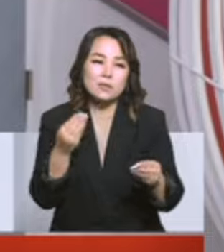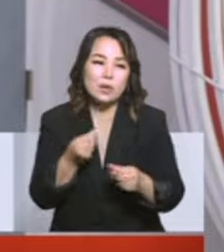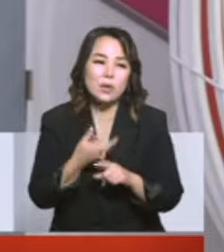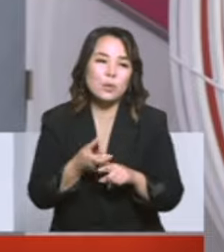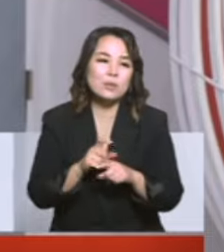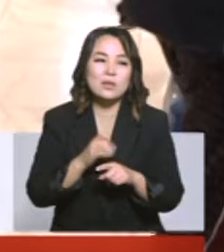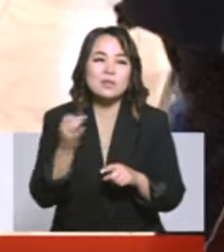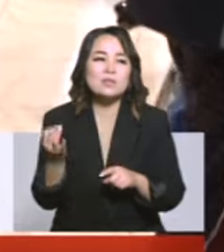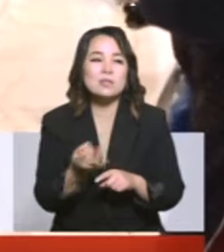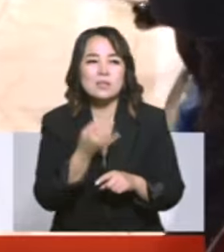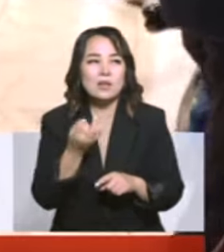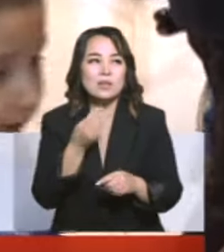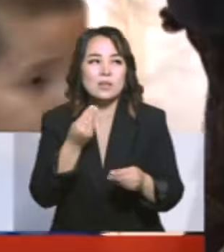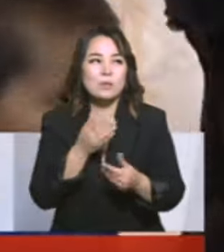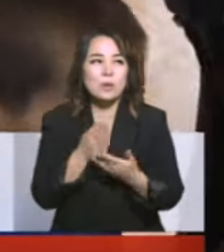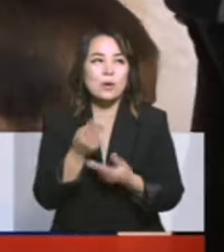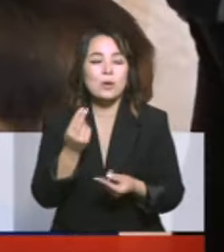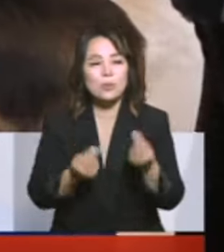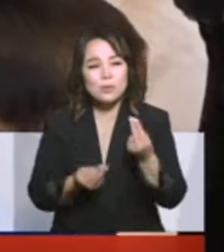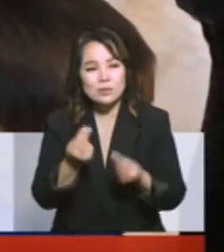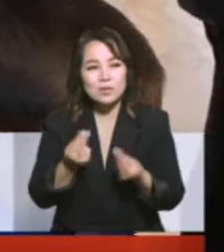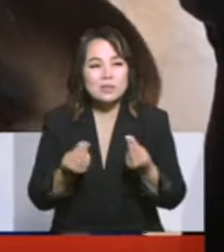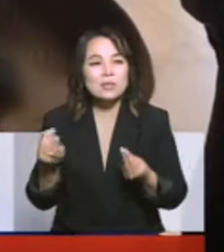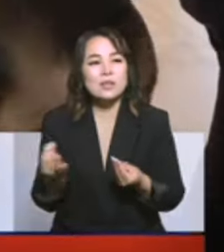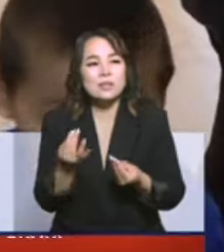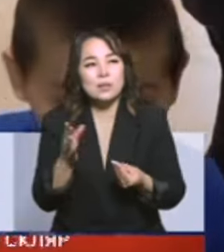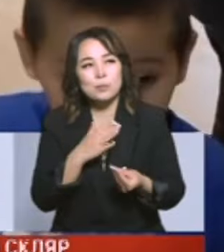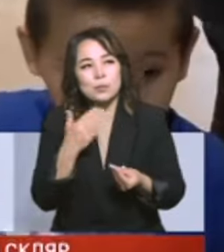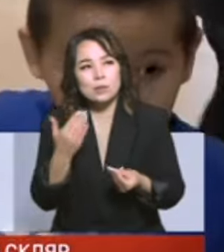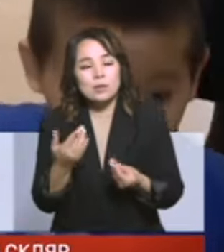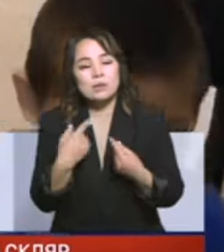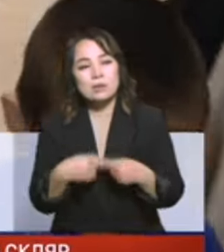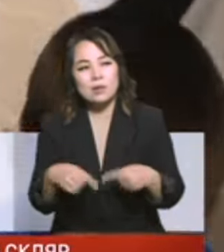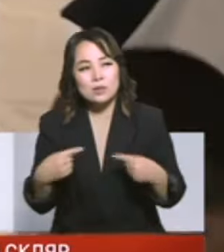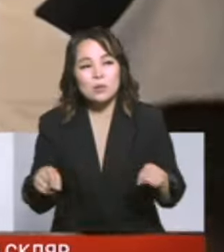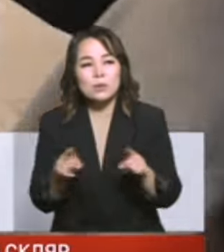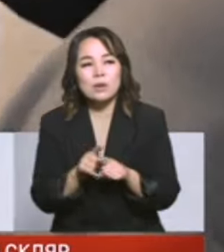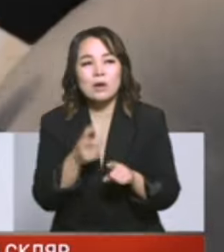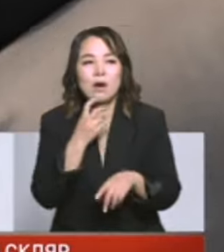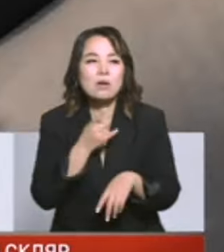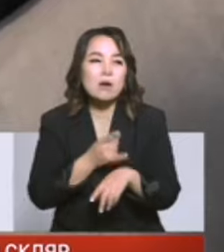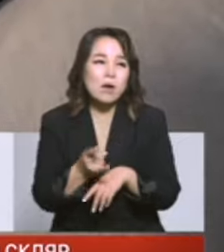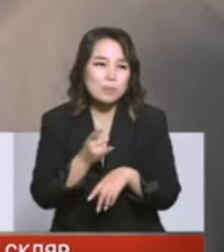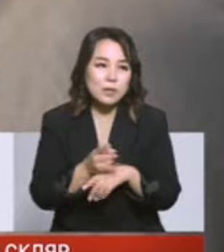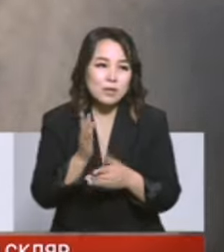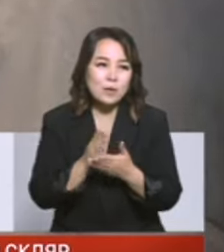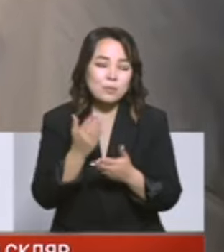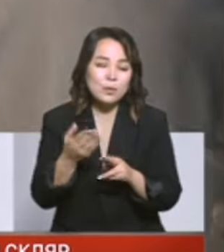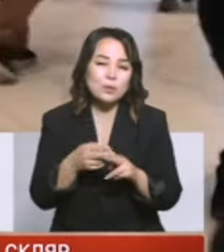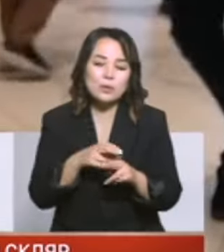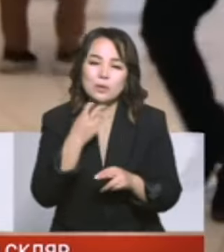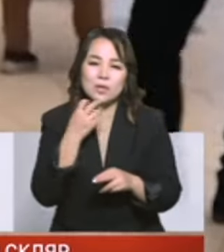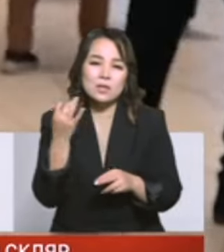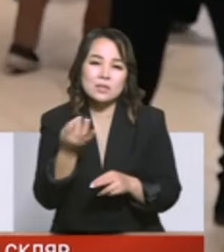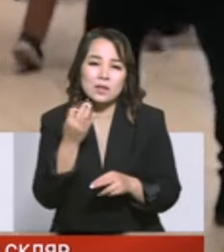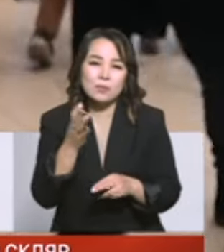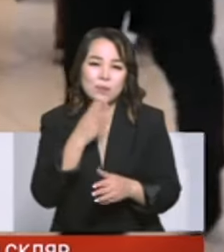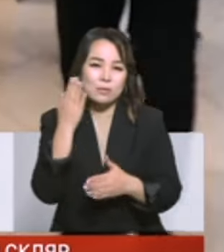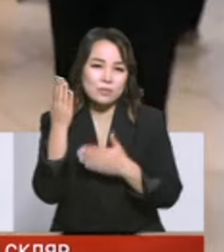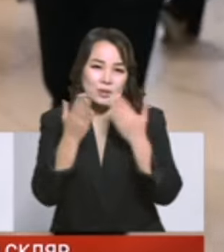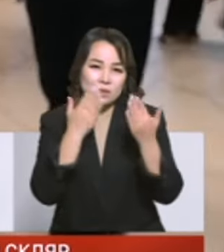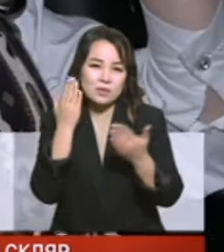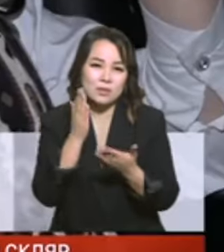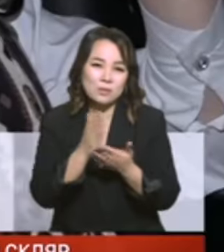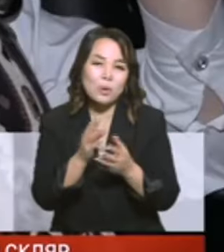керемет әсер сыйлады. Ойындарымен қызықты болды, неше түрлі комедия болды деген сияқты күлкілі болды. Оннан оң